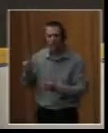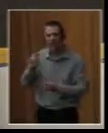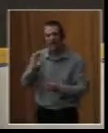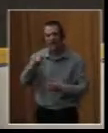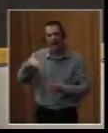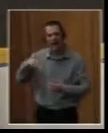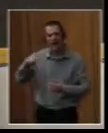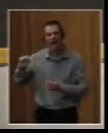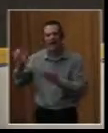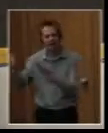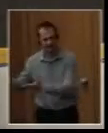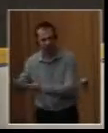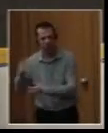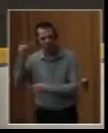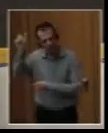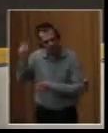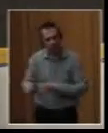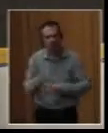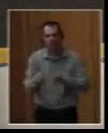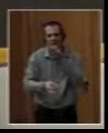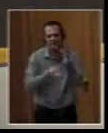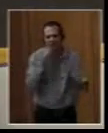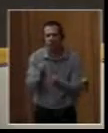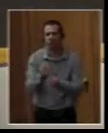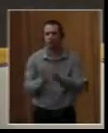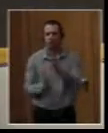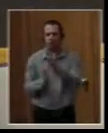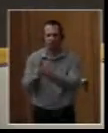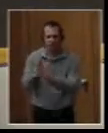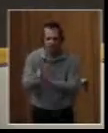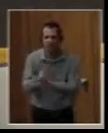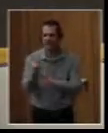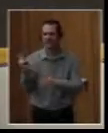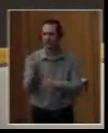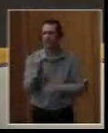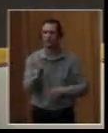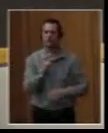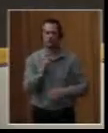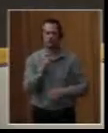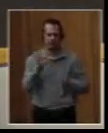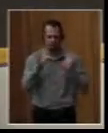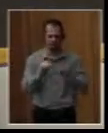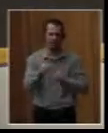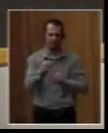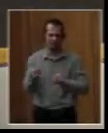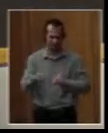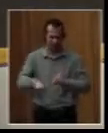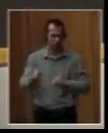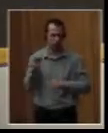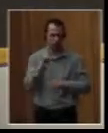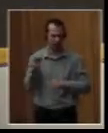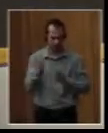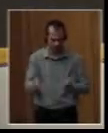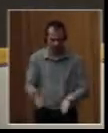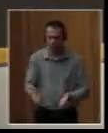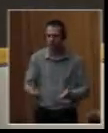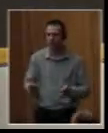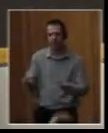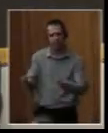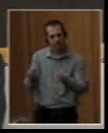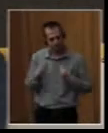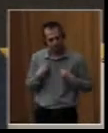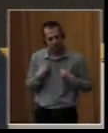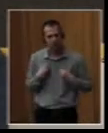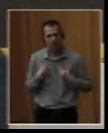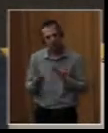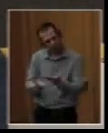σαν σύμβουλο προσβασιμότητας και κοινωνικής πολιτικής σε αυτά τα θέματα στο Ίδρυμα Ευγενίδου, μας έχει οδηγήσει σε μικρές και